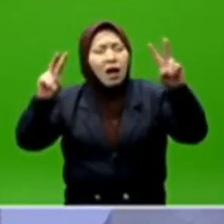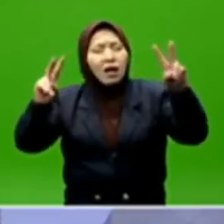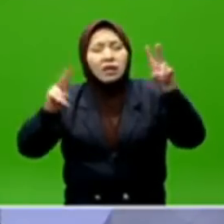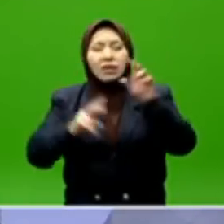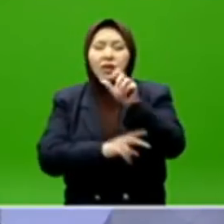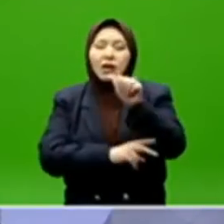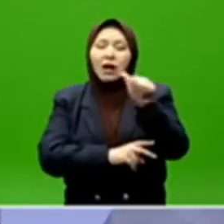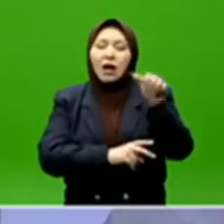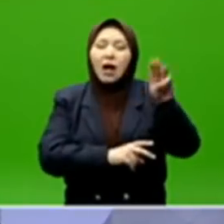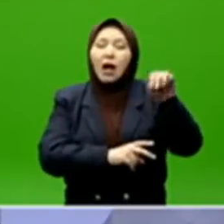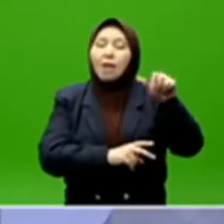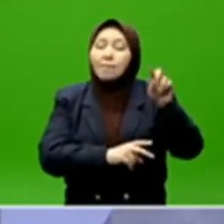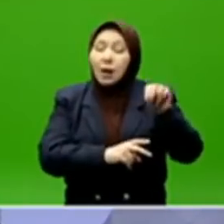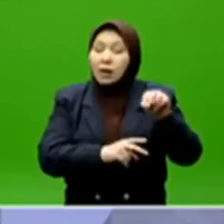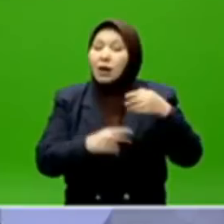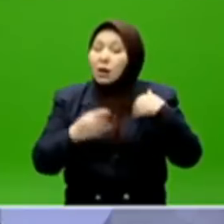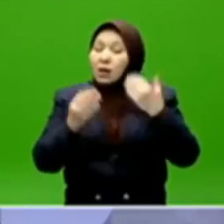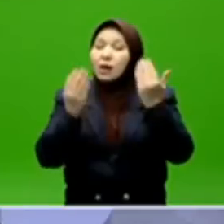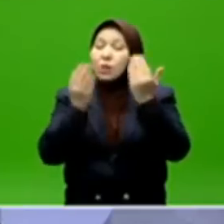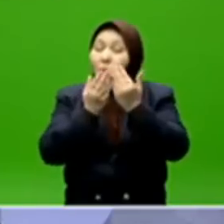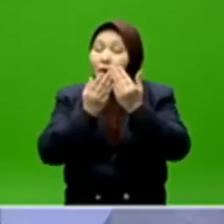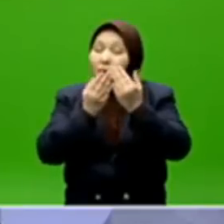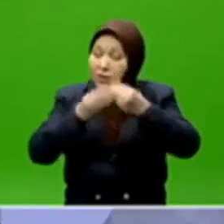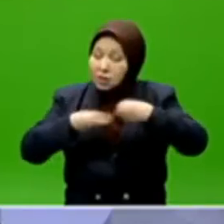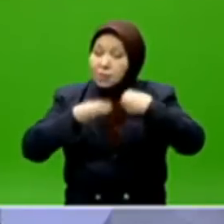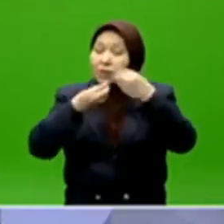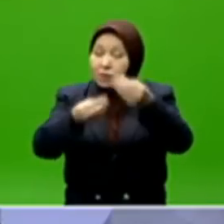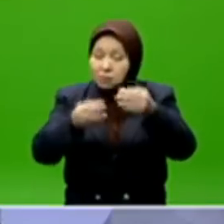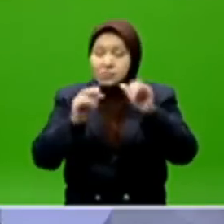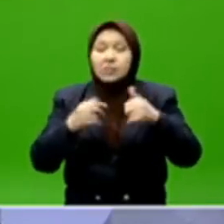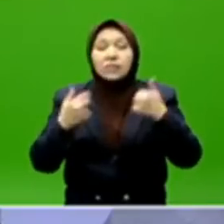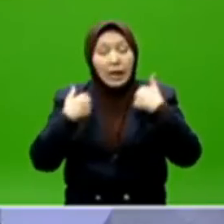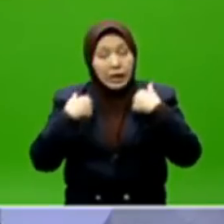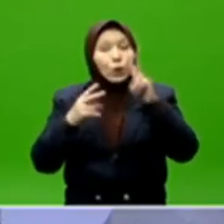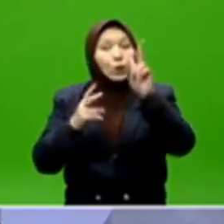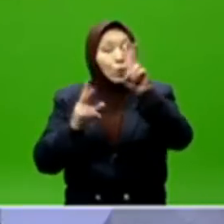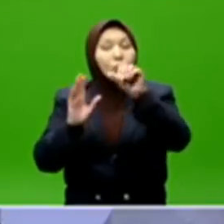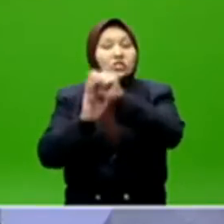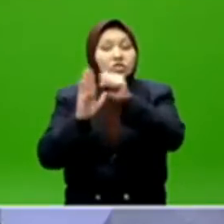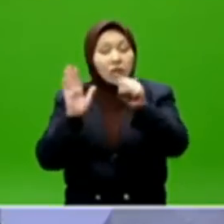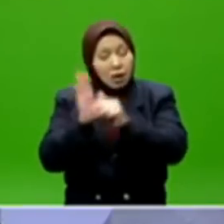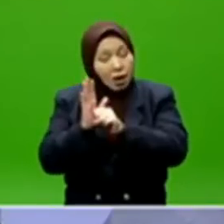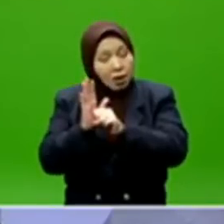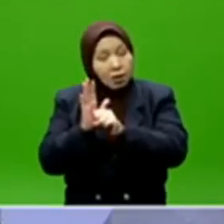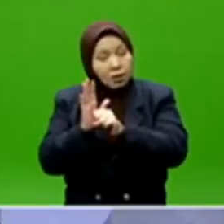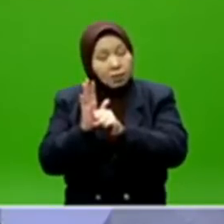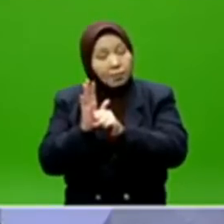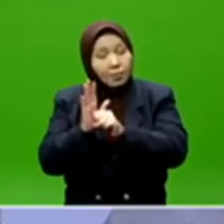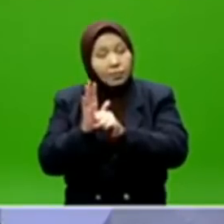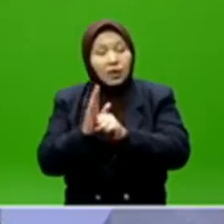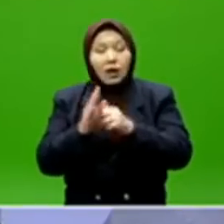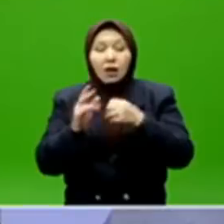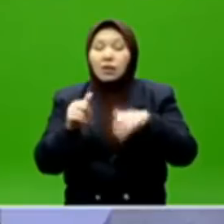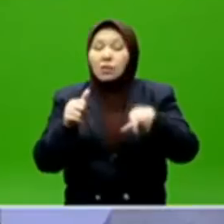doa Nabi Ibrahim dikabulkan? Dikabulkan menurut dua syarat. Iaitu menurut As-Sa'adi, dia kata menurut syara' dan juga